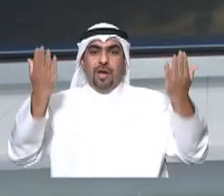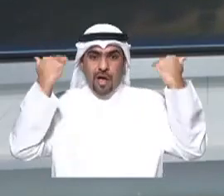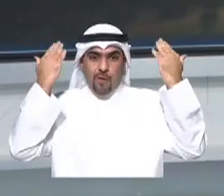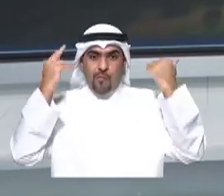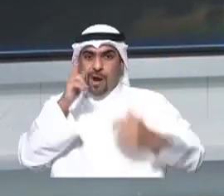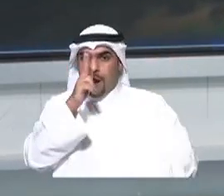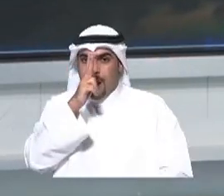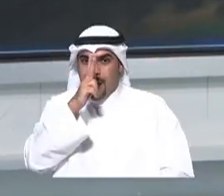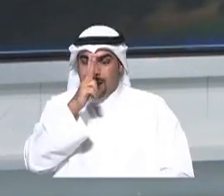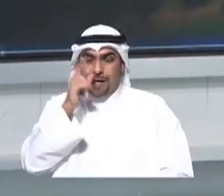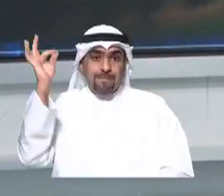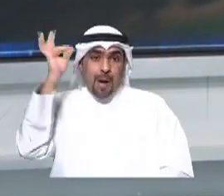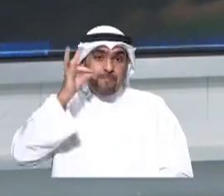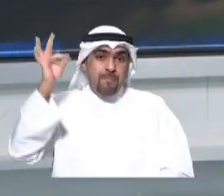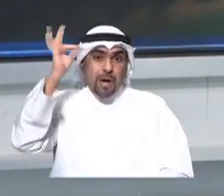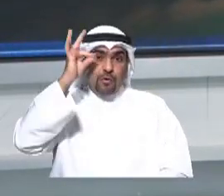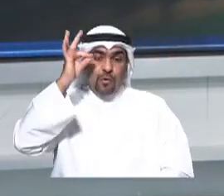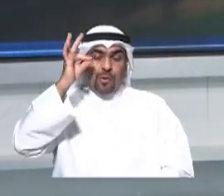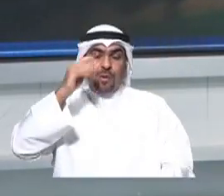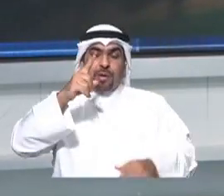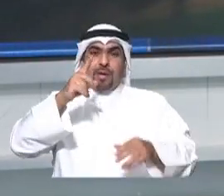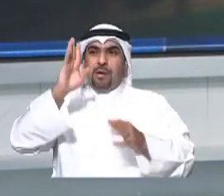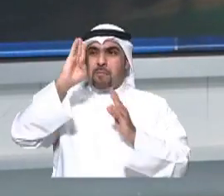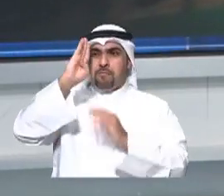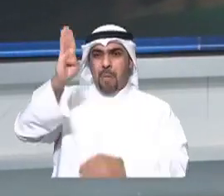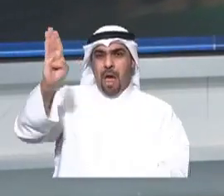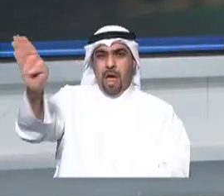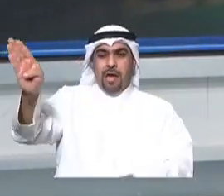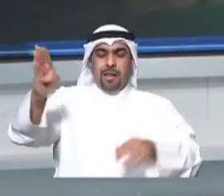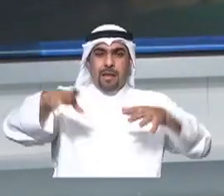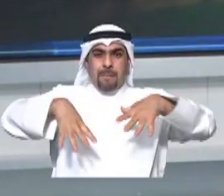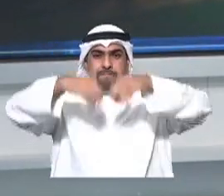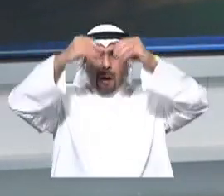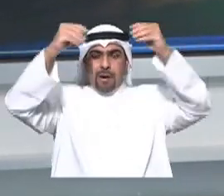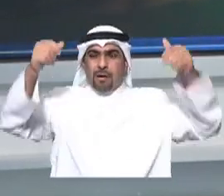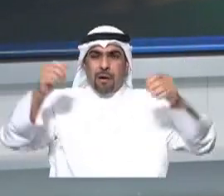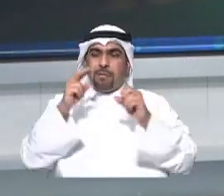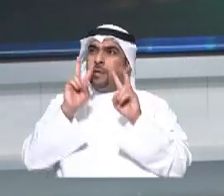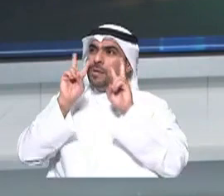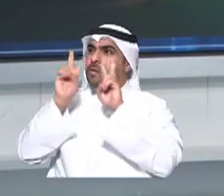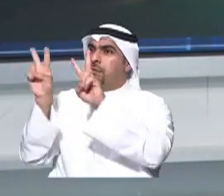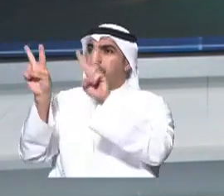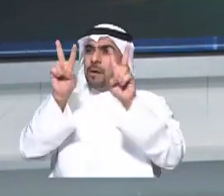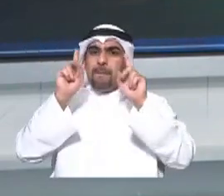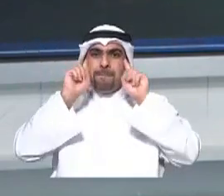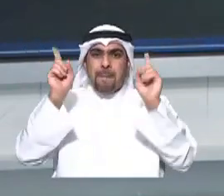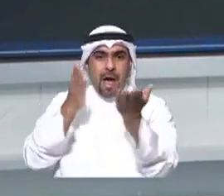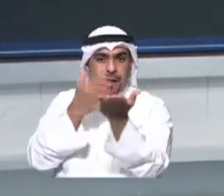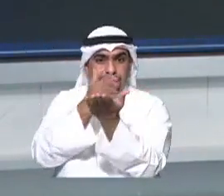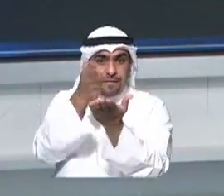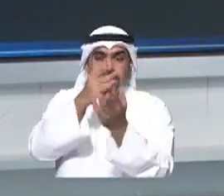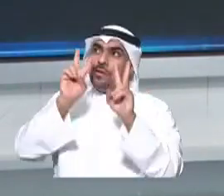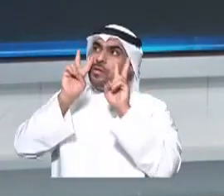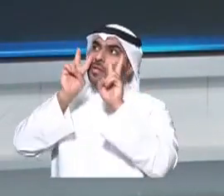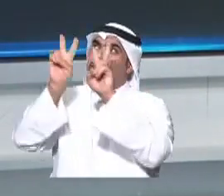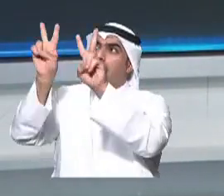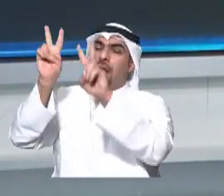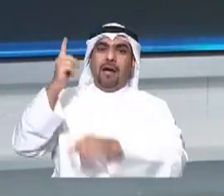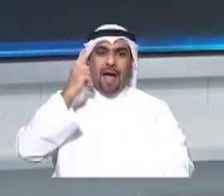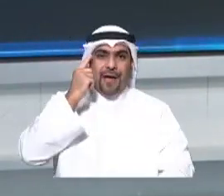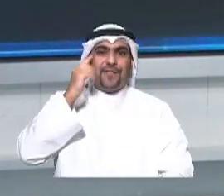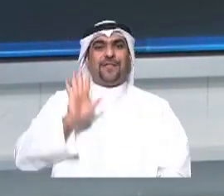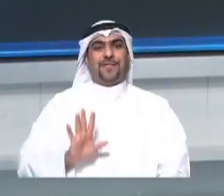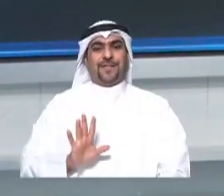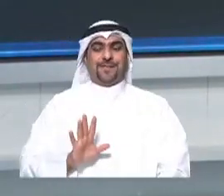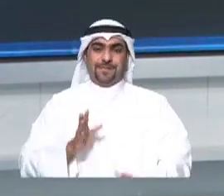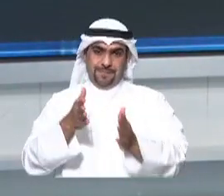للفصول الانتقالية من فصل الشتاء وأيضا فصل الصيف وفصل الخريف وأيضا فصل الربيع. الأجواء الحالية في مدينة